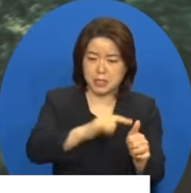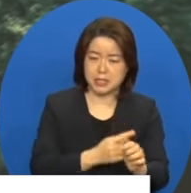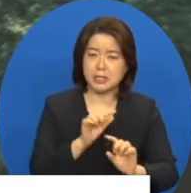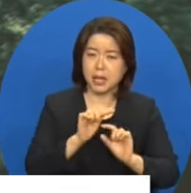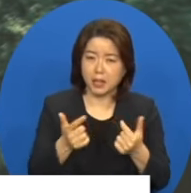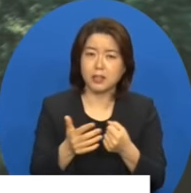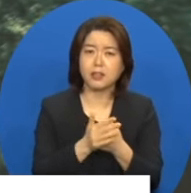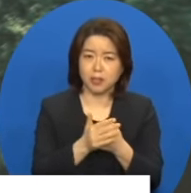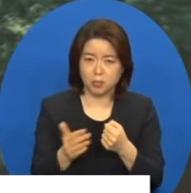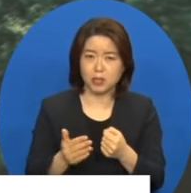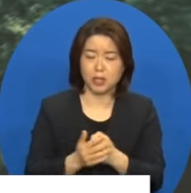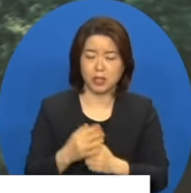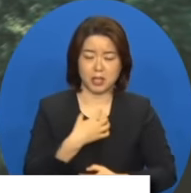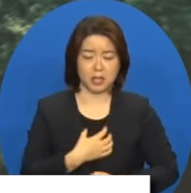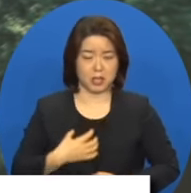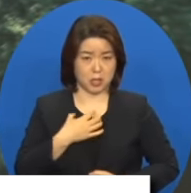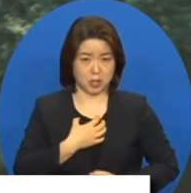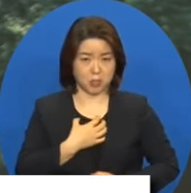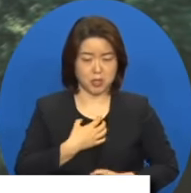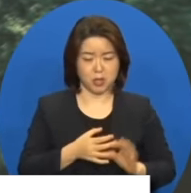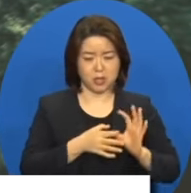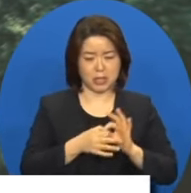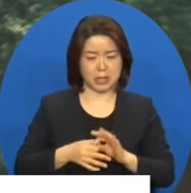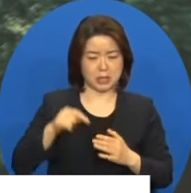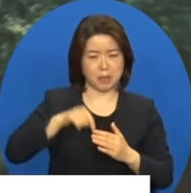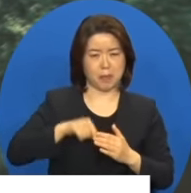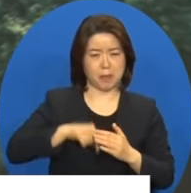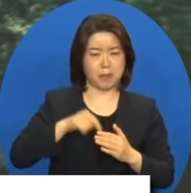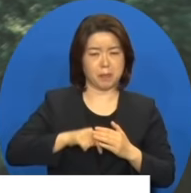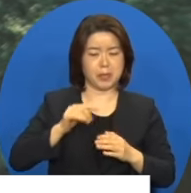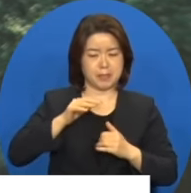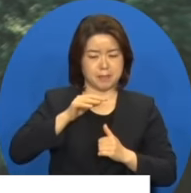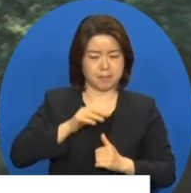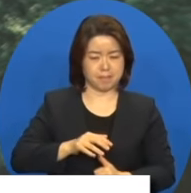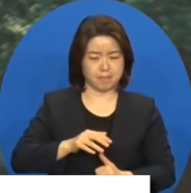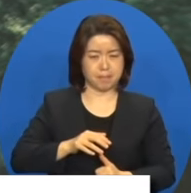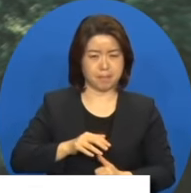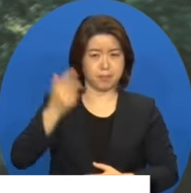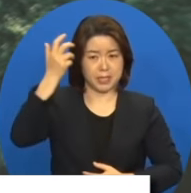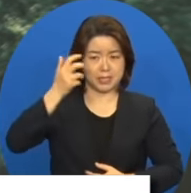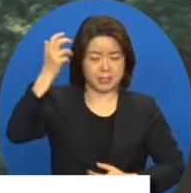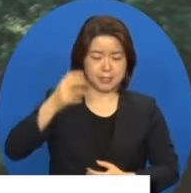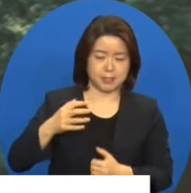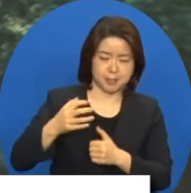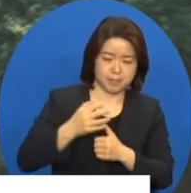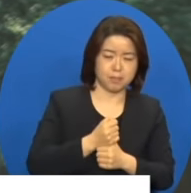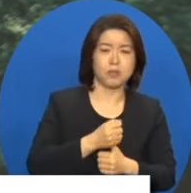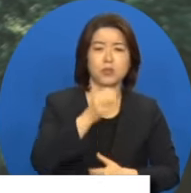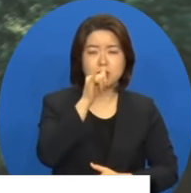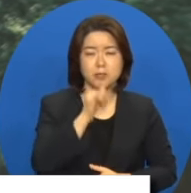않으니까 염려가 계속 내 안에 나를 영적으로 묶는 거예요.